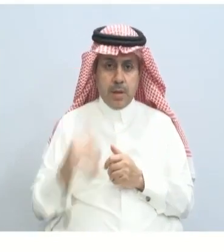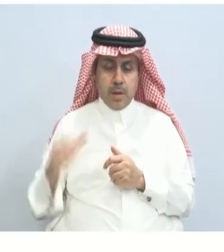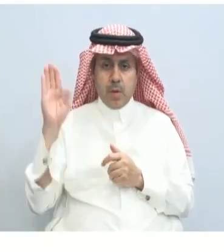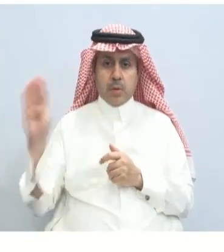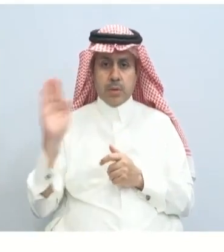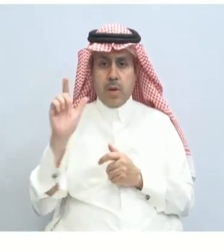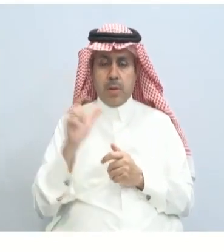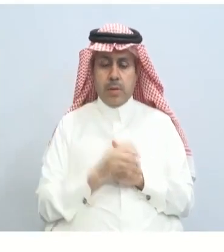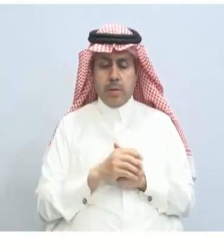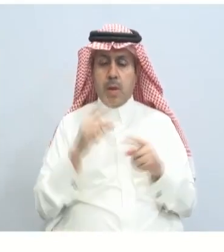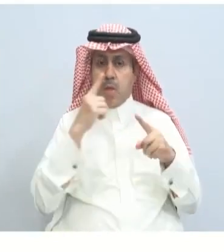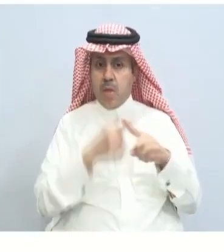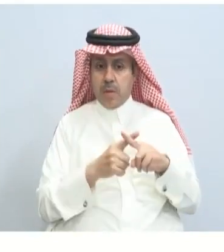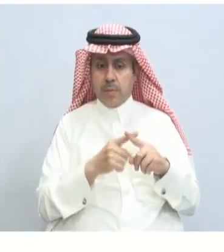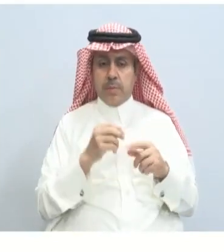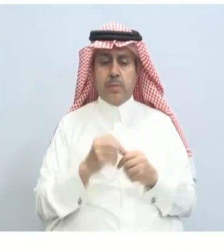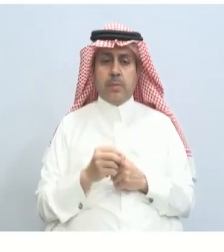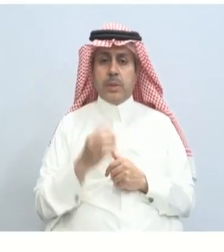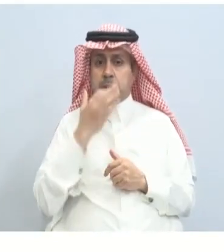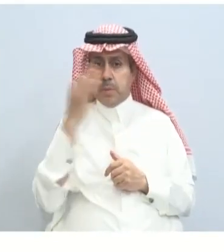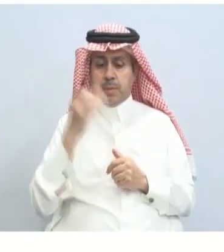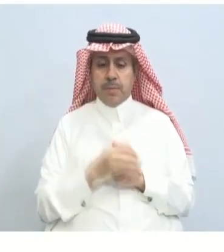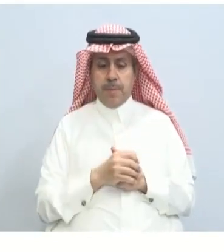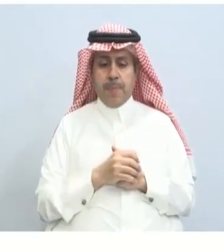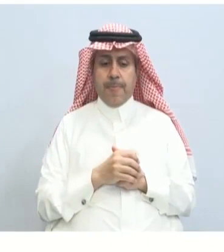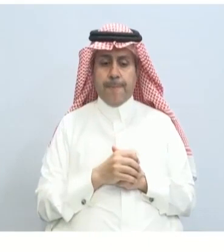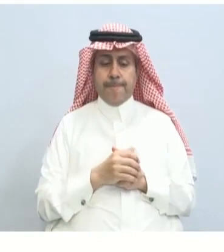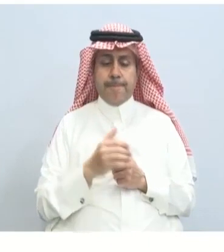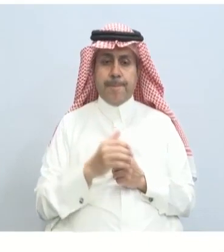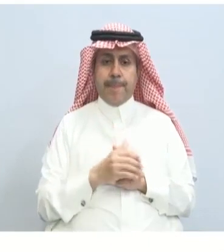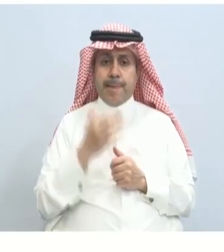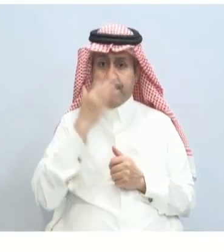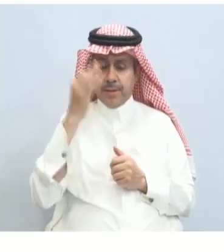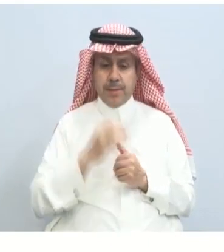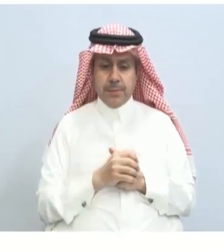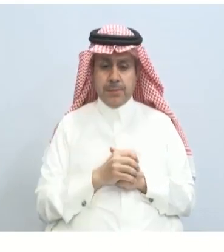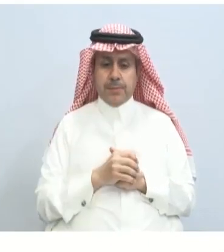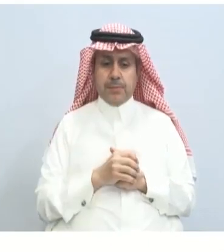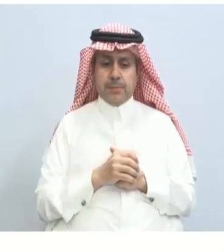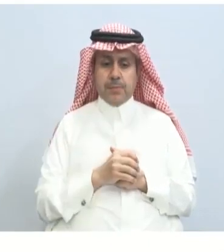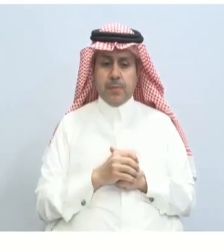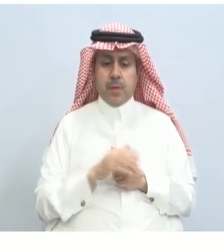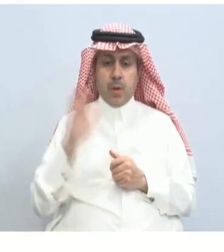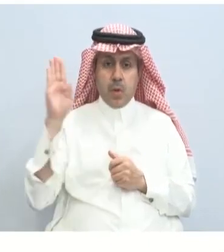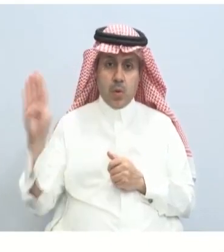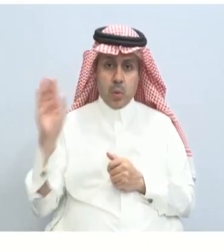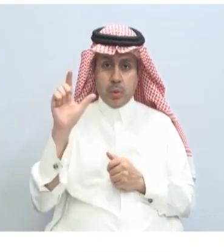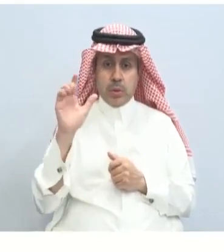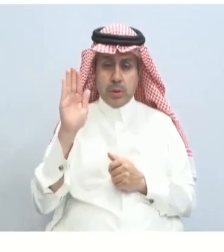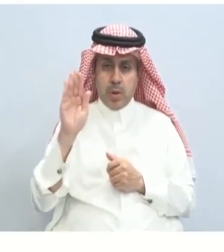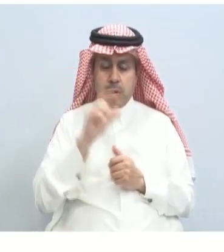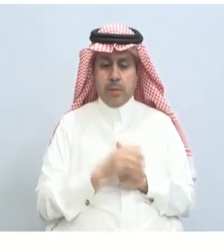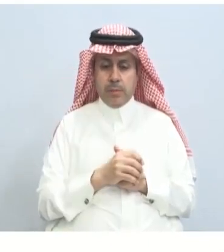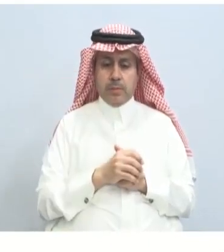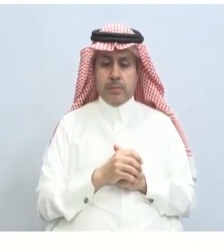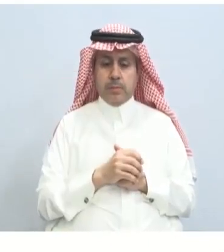ثيتا ضرب كوساين ثيتا يعني تبسيط اقل يعني سؤال جدا جدا سهل وبالتالي الكوساين تروح مع الكوساين